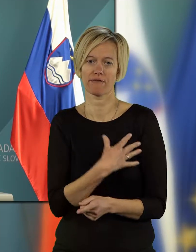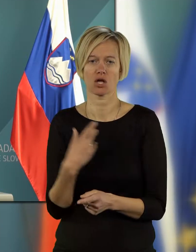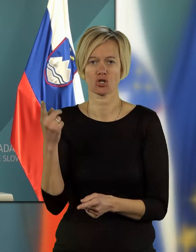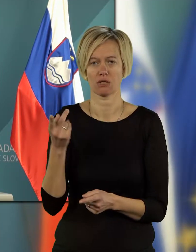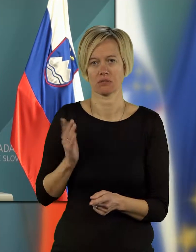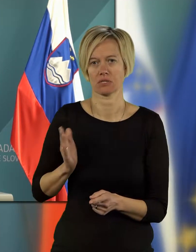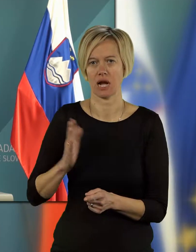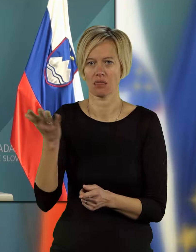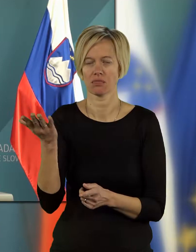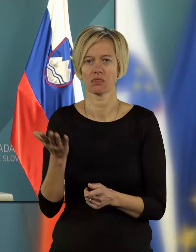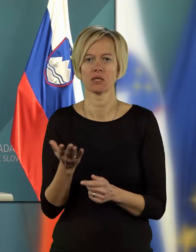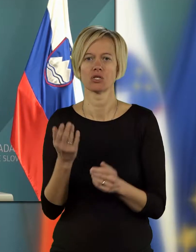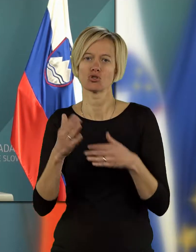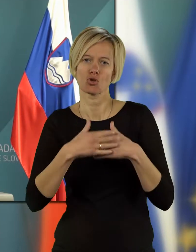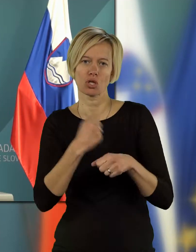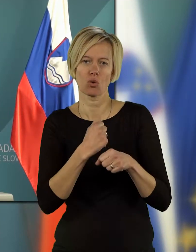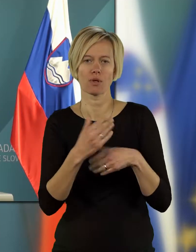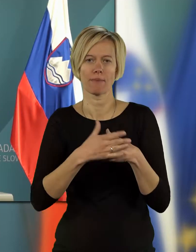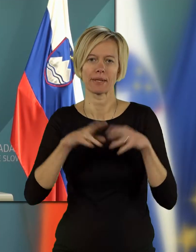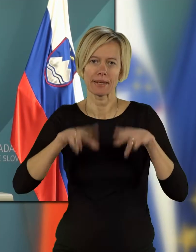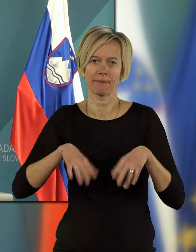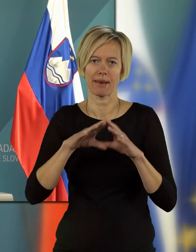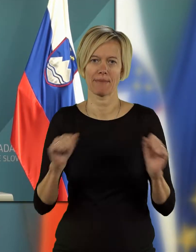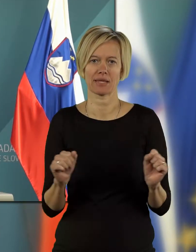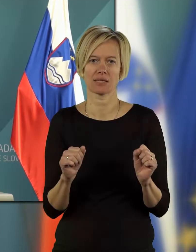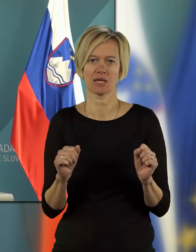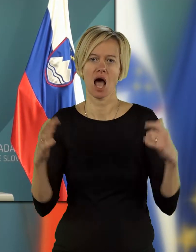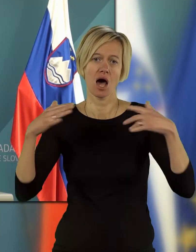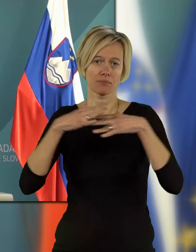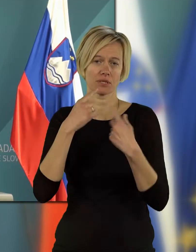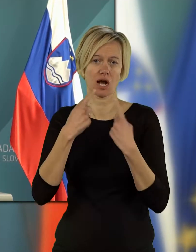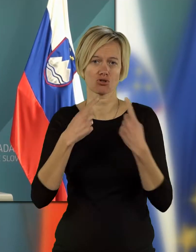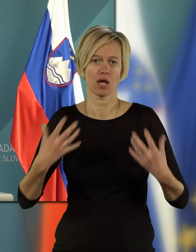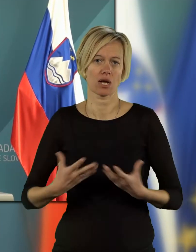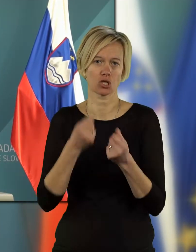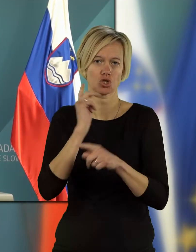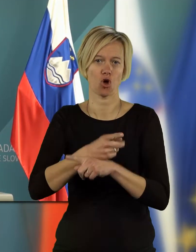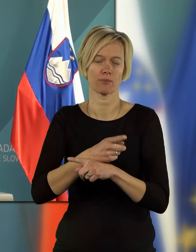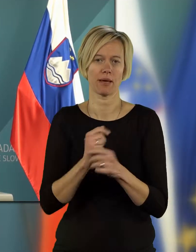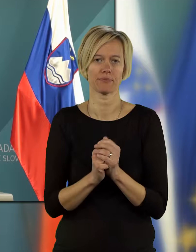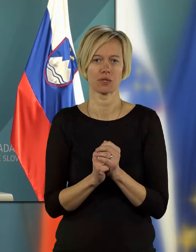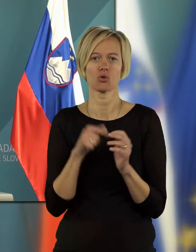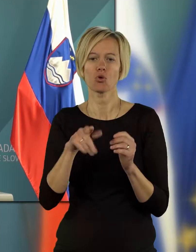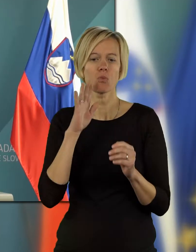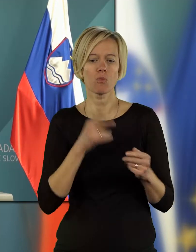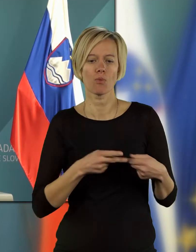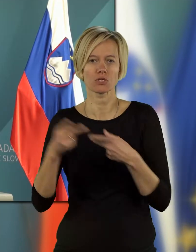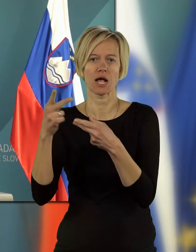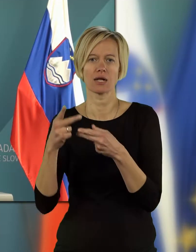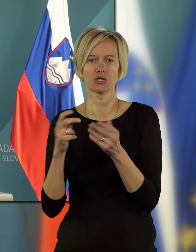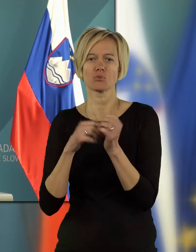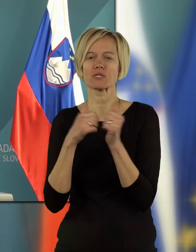tudi hrvaška stran sodeluje pri implementaciji arbitražne razsodbe. To bomo